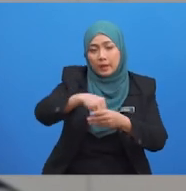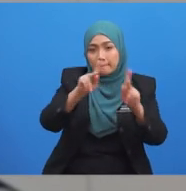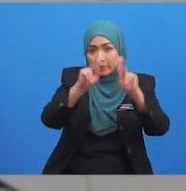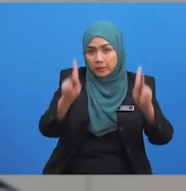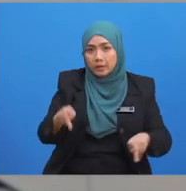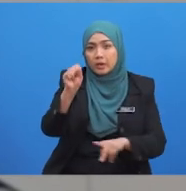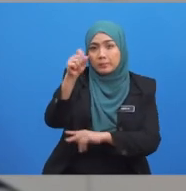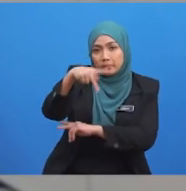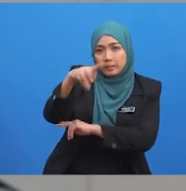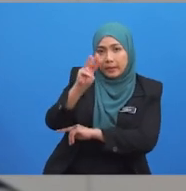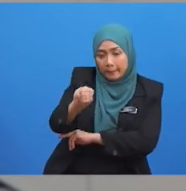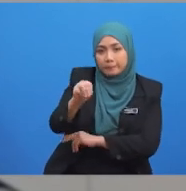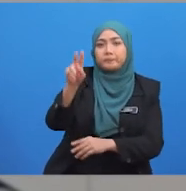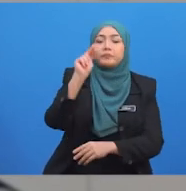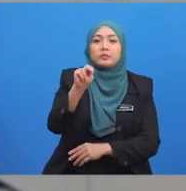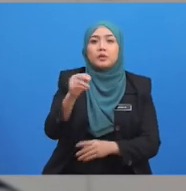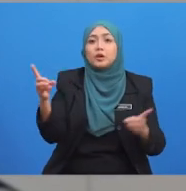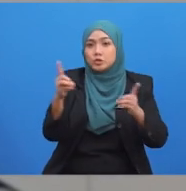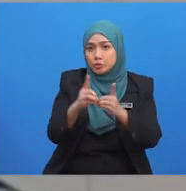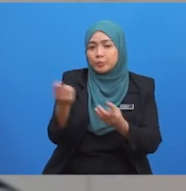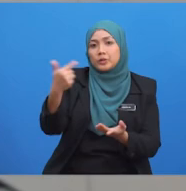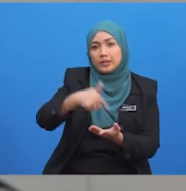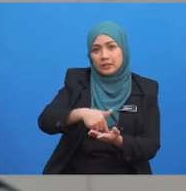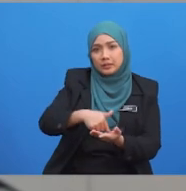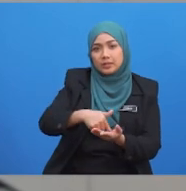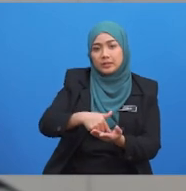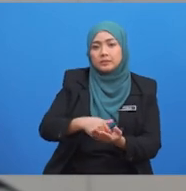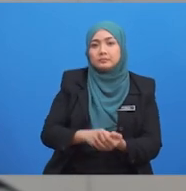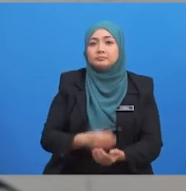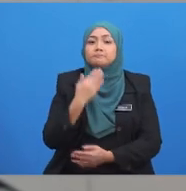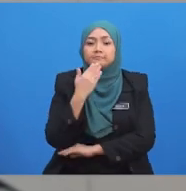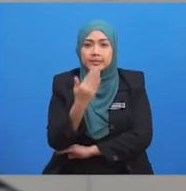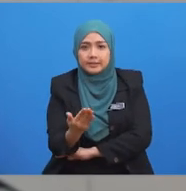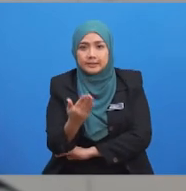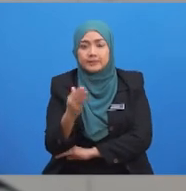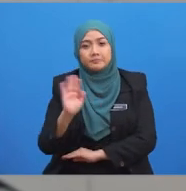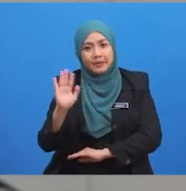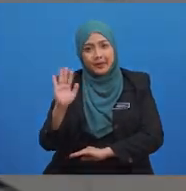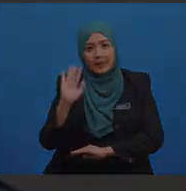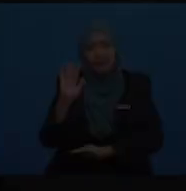peperiksaan SPM nanti. Jumpa lagi di lain episod. Sekian, terima kasih.